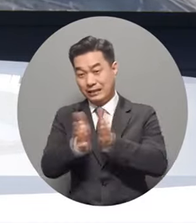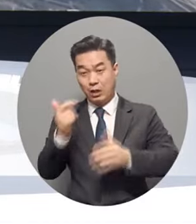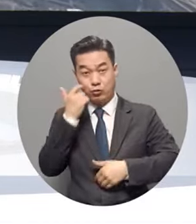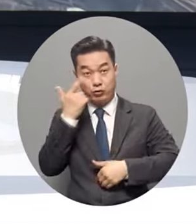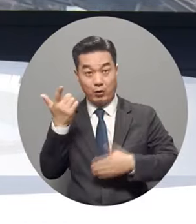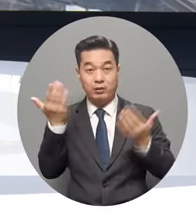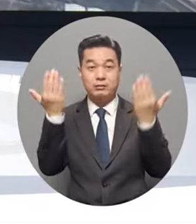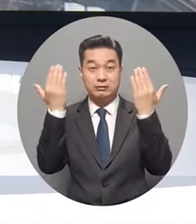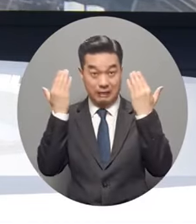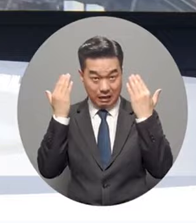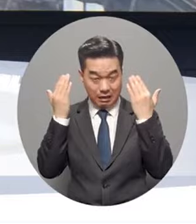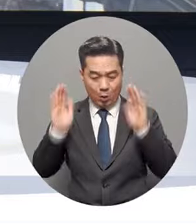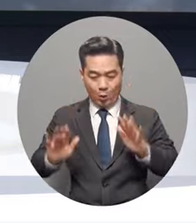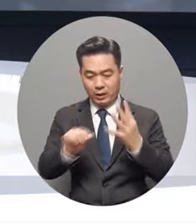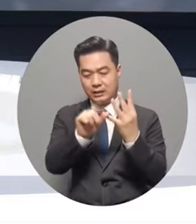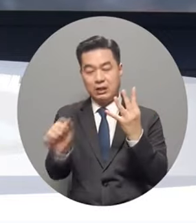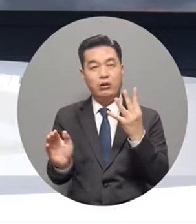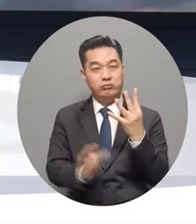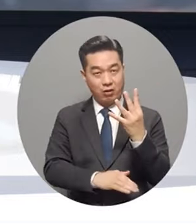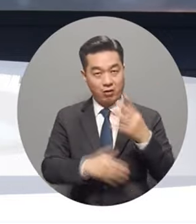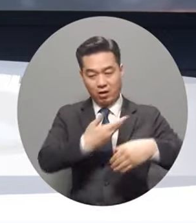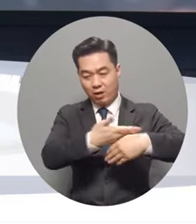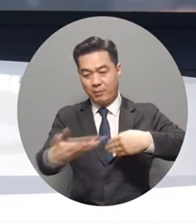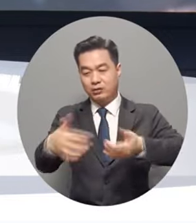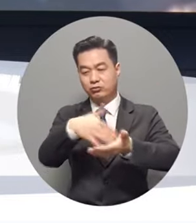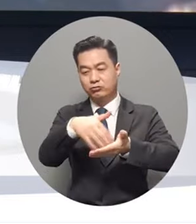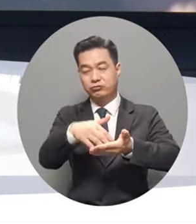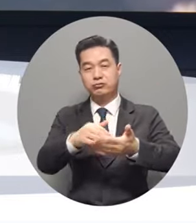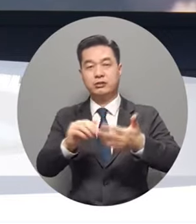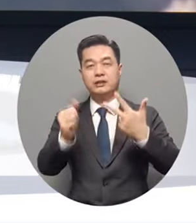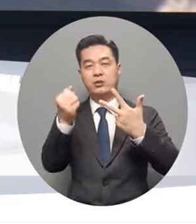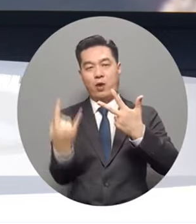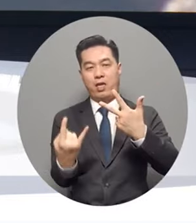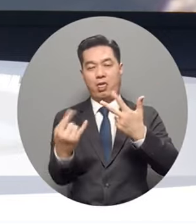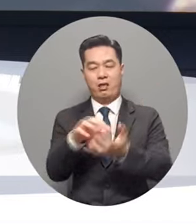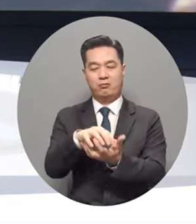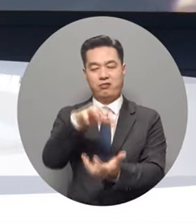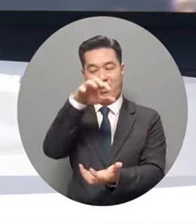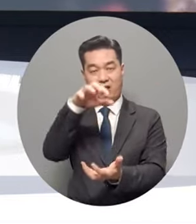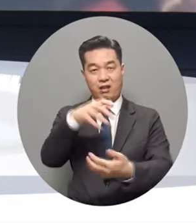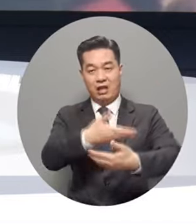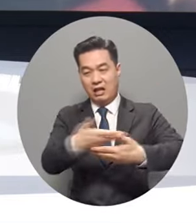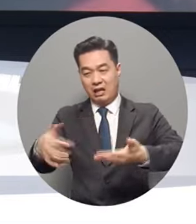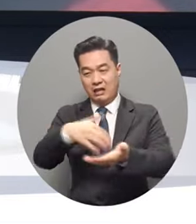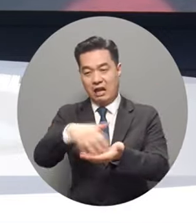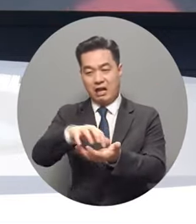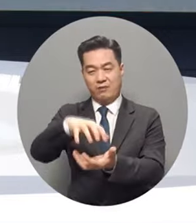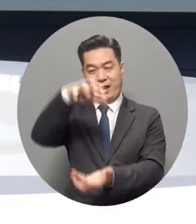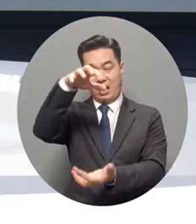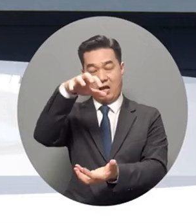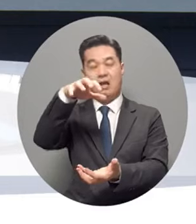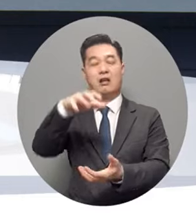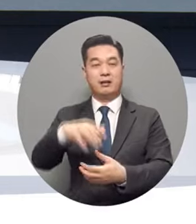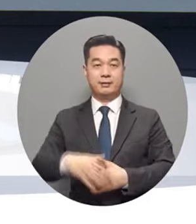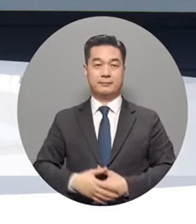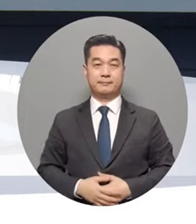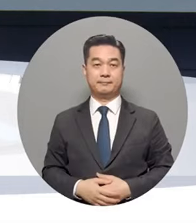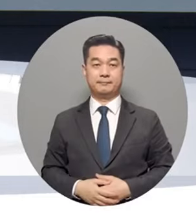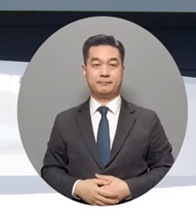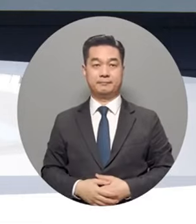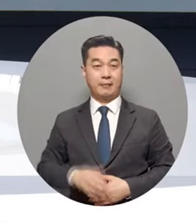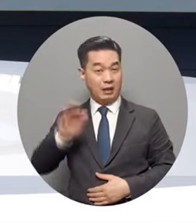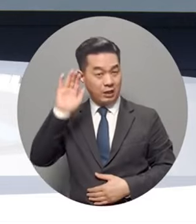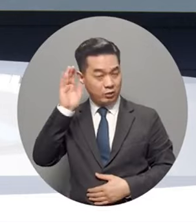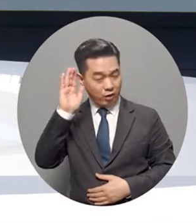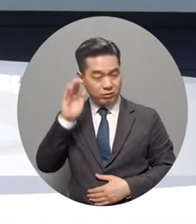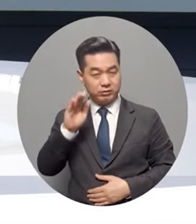됐는데 올해 4월부터는 방류 횟수를 7차례로 늘리고 방출량도 늘릴 계획이라고 합니다. 최근